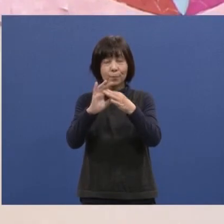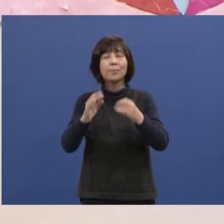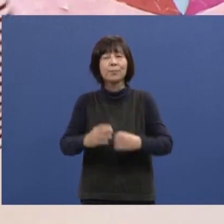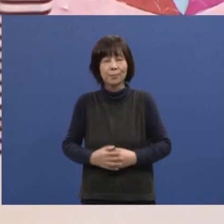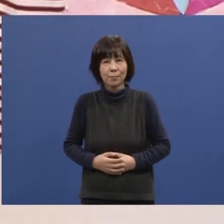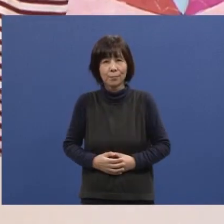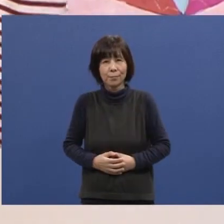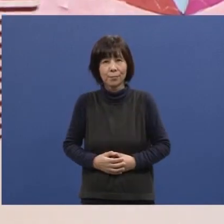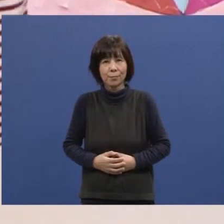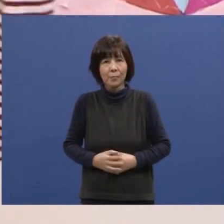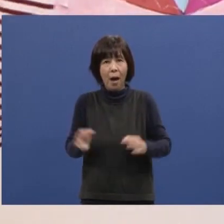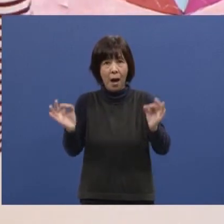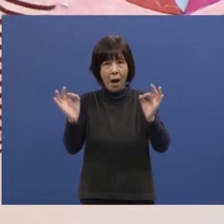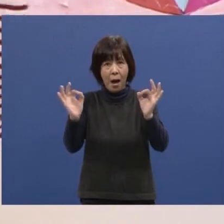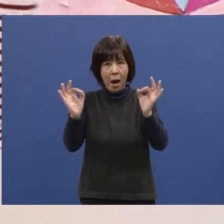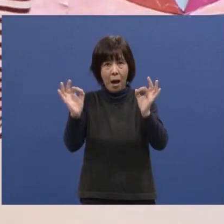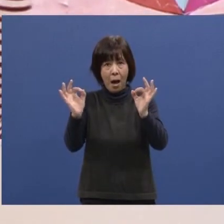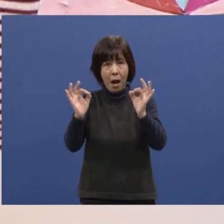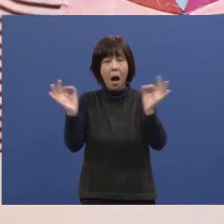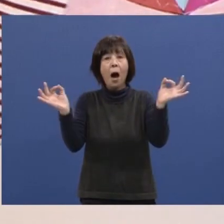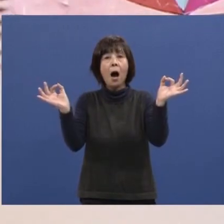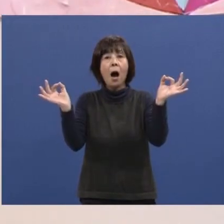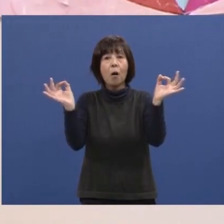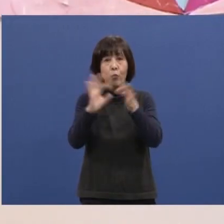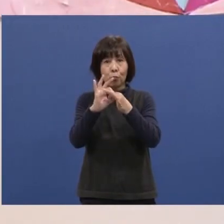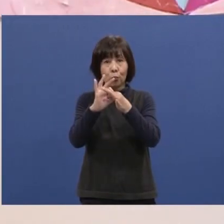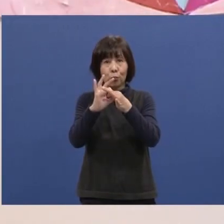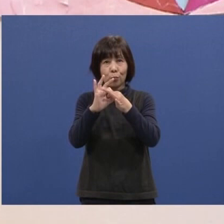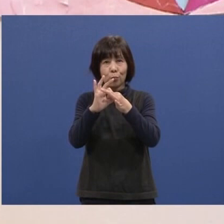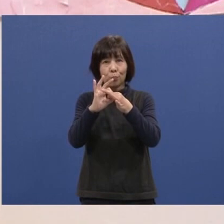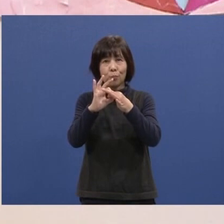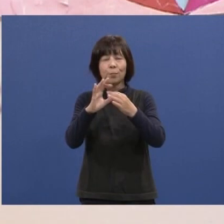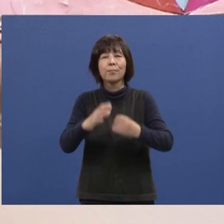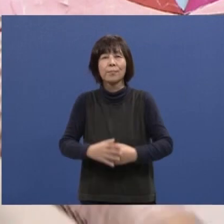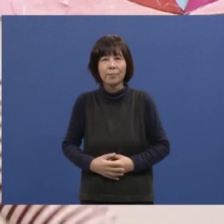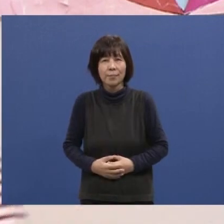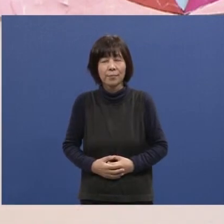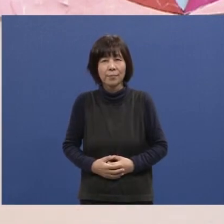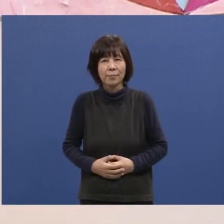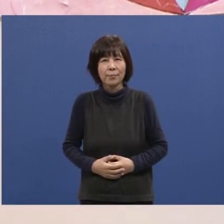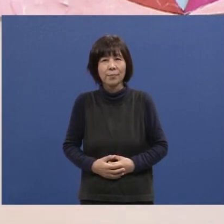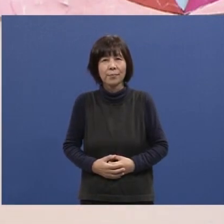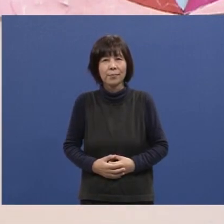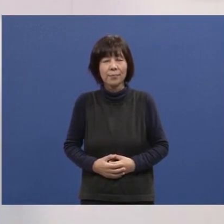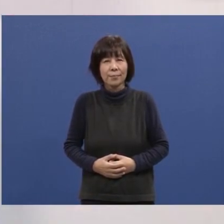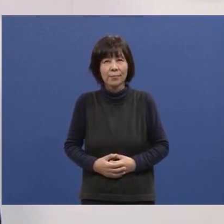。はーう。